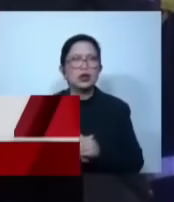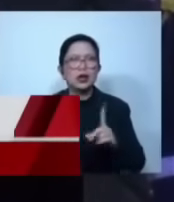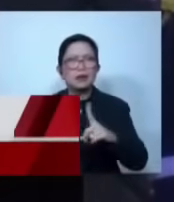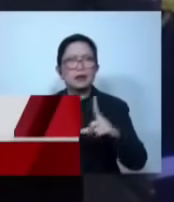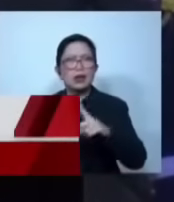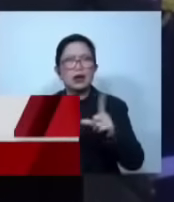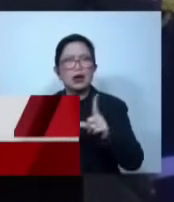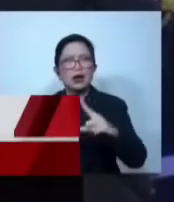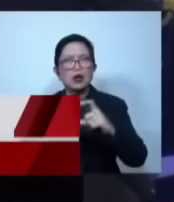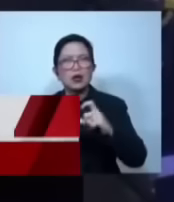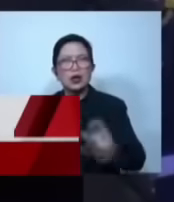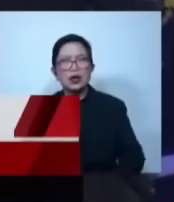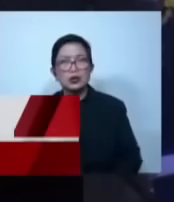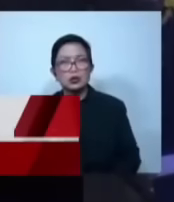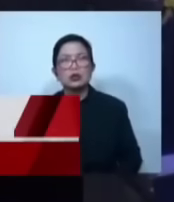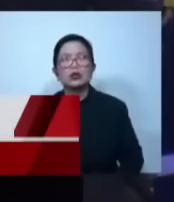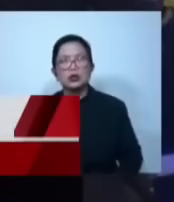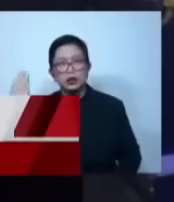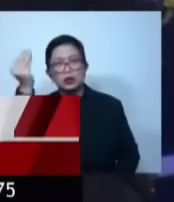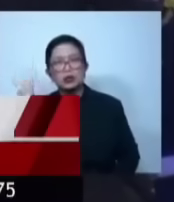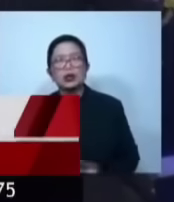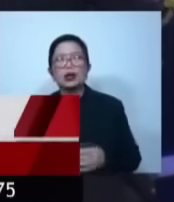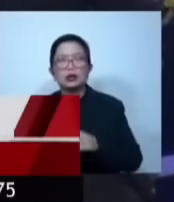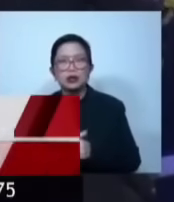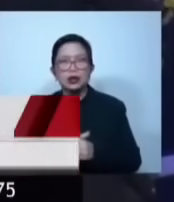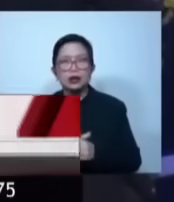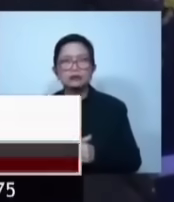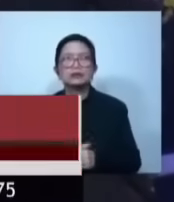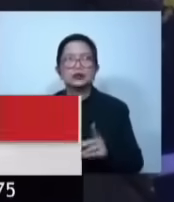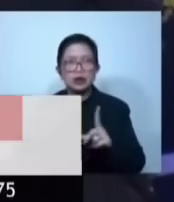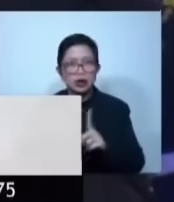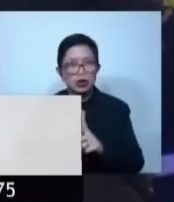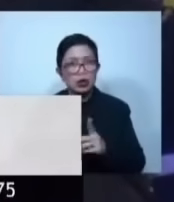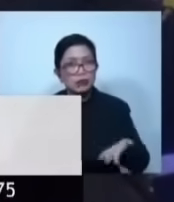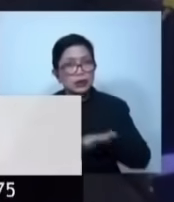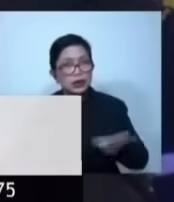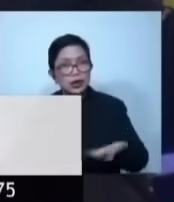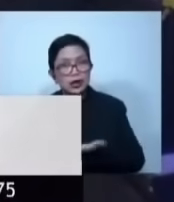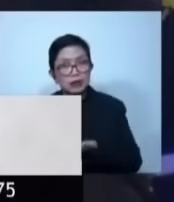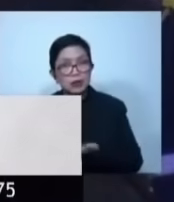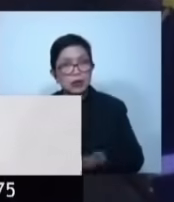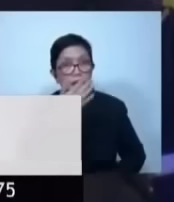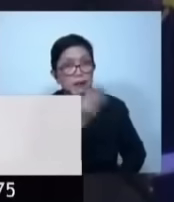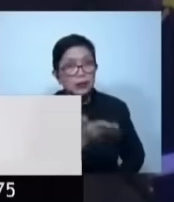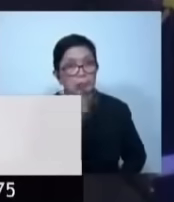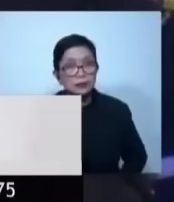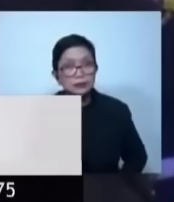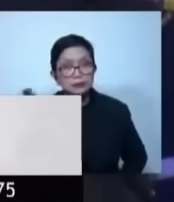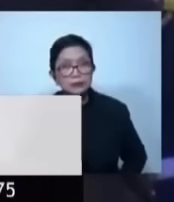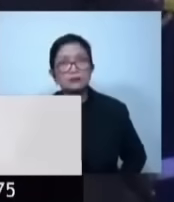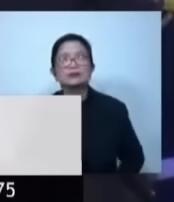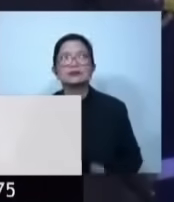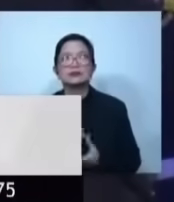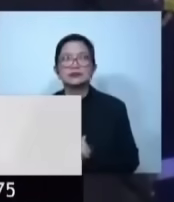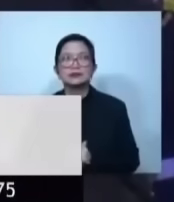Bawaslu yang saya hormati ketua dan para anggota dewan kehormatan penyelenggara Pemilu bapak ibu hadirin